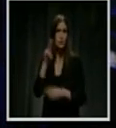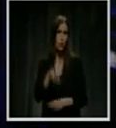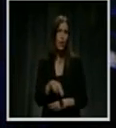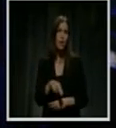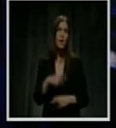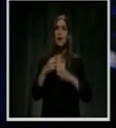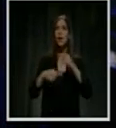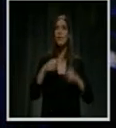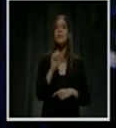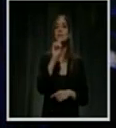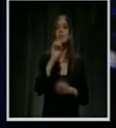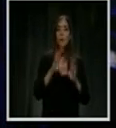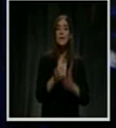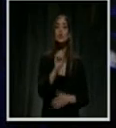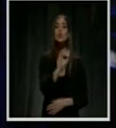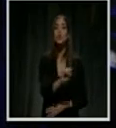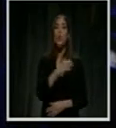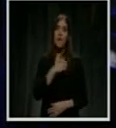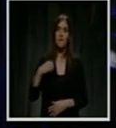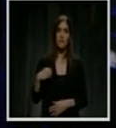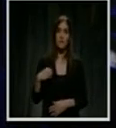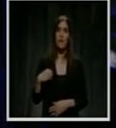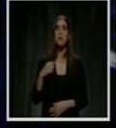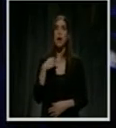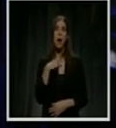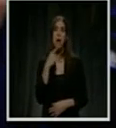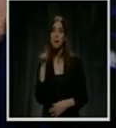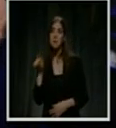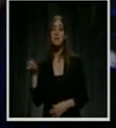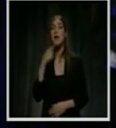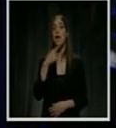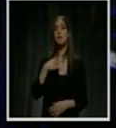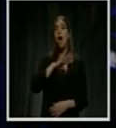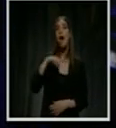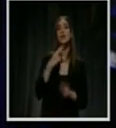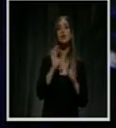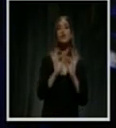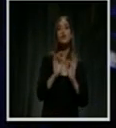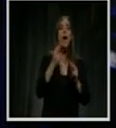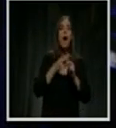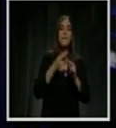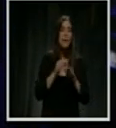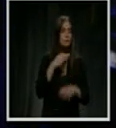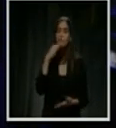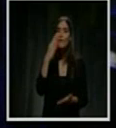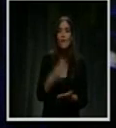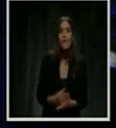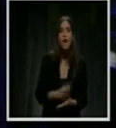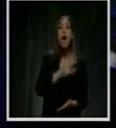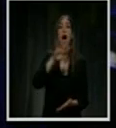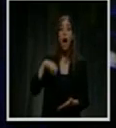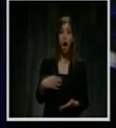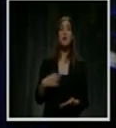rċivejna ittraw ma għamilna xejn, mu veru xejn miżinformazzjoni. Immedjatament l-avukat tal-istat indaga l-fatti wieġeb għal dik